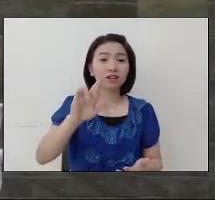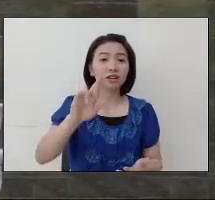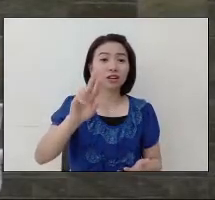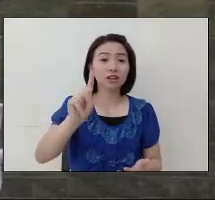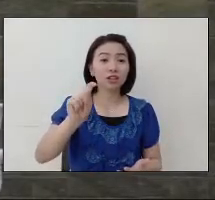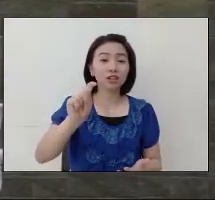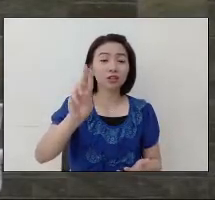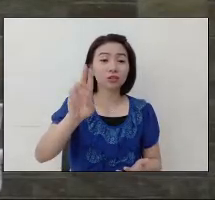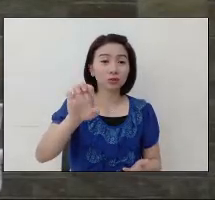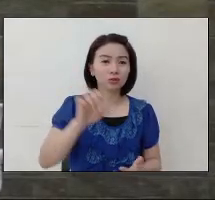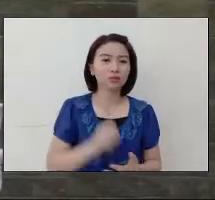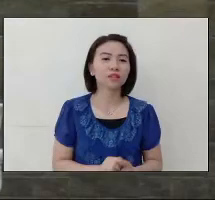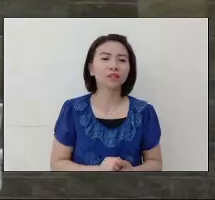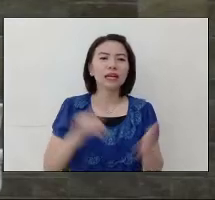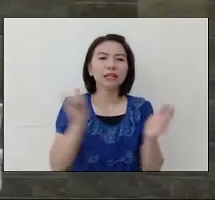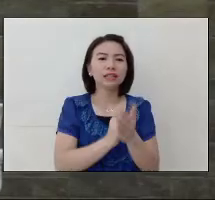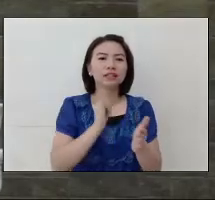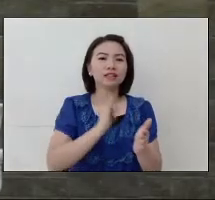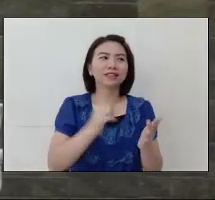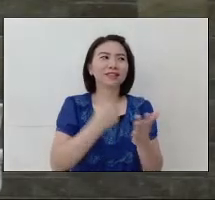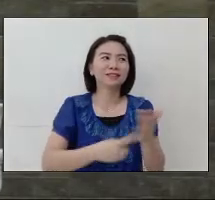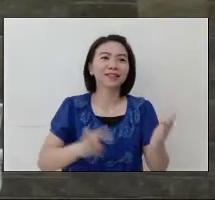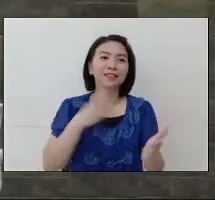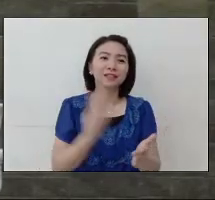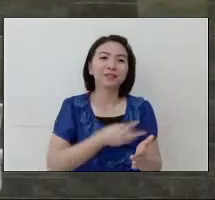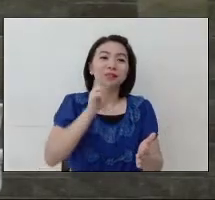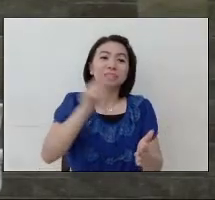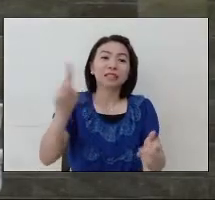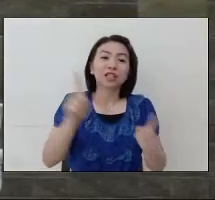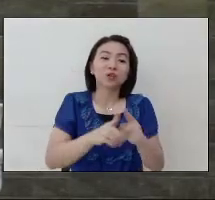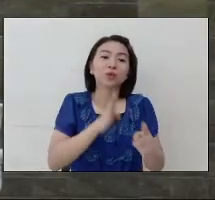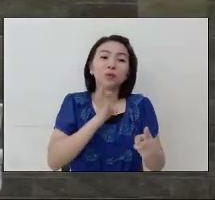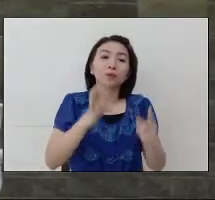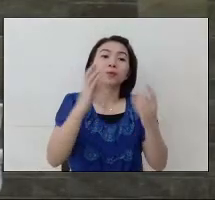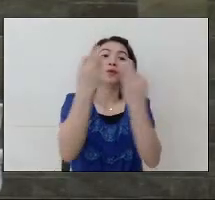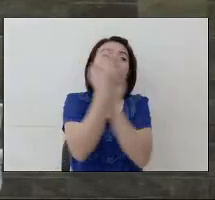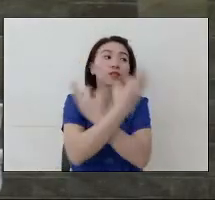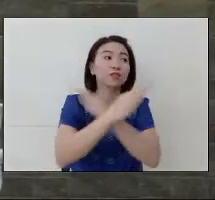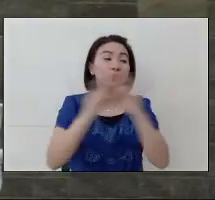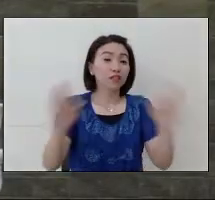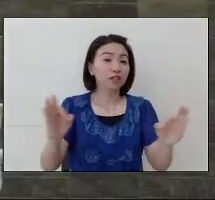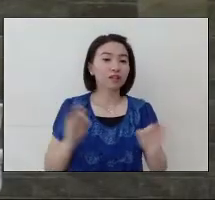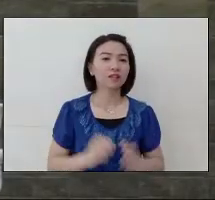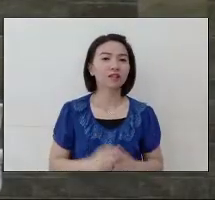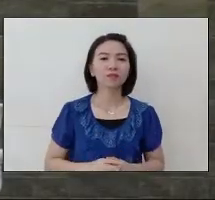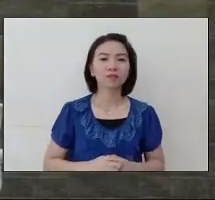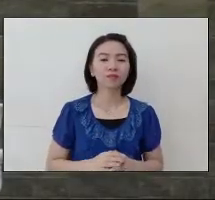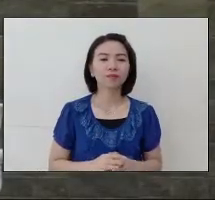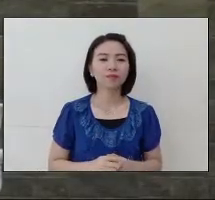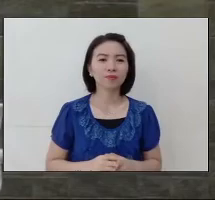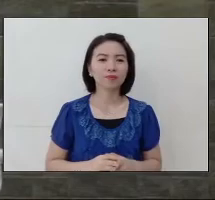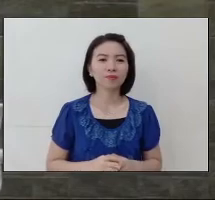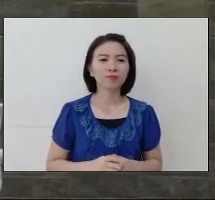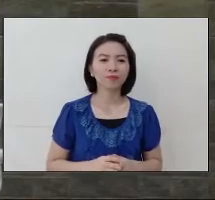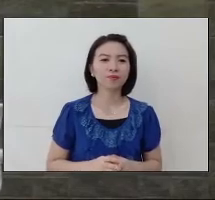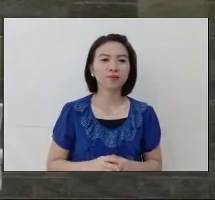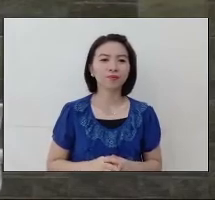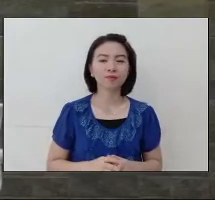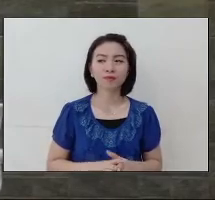yung i-unleash natin. Yun po yung pakakawalan natin para makita, para po tayo ay